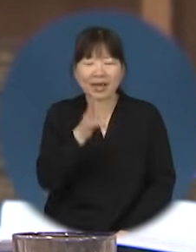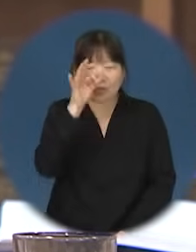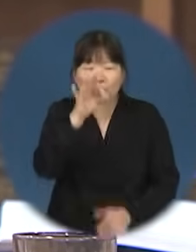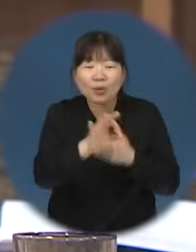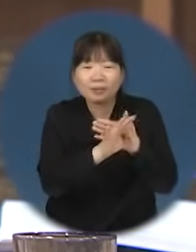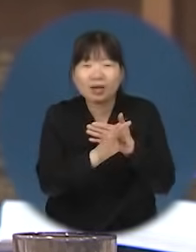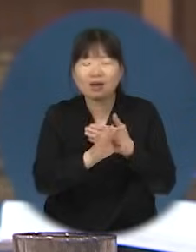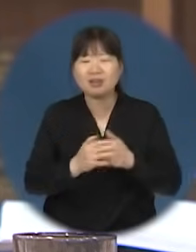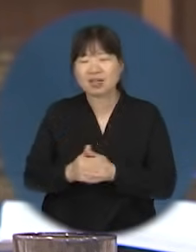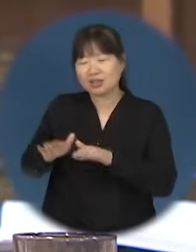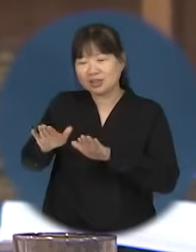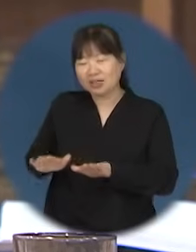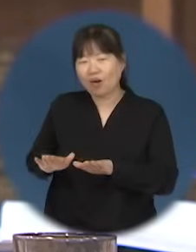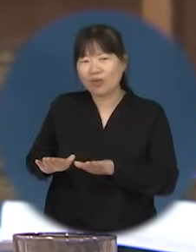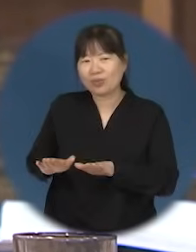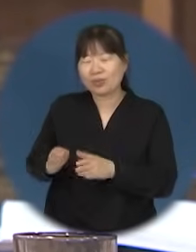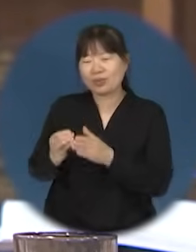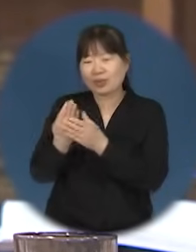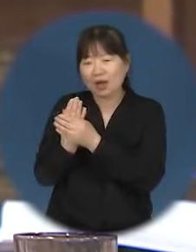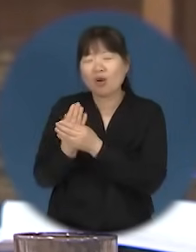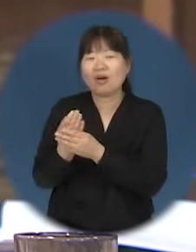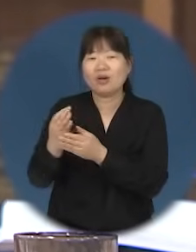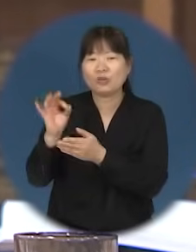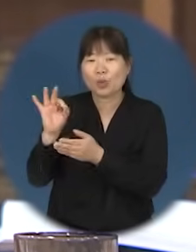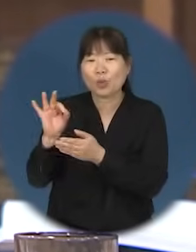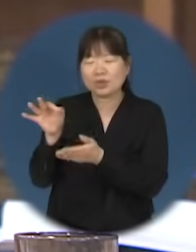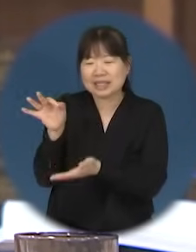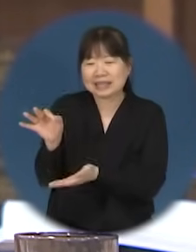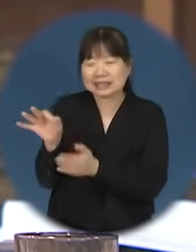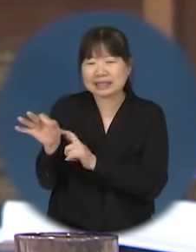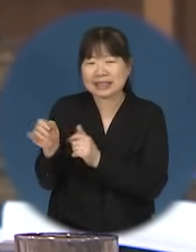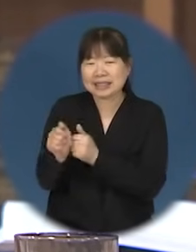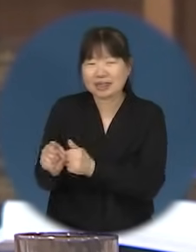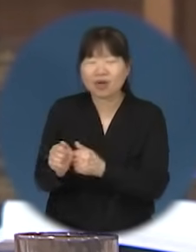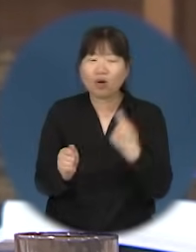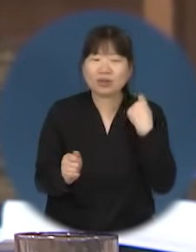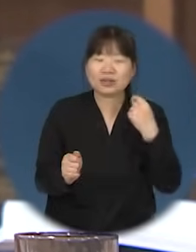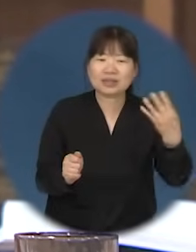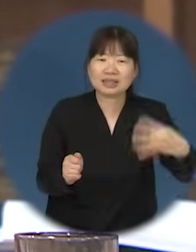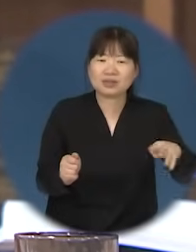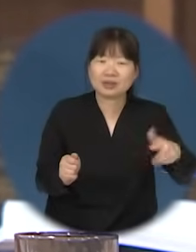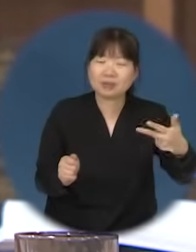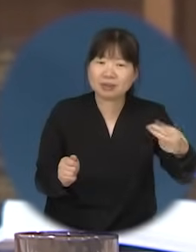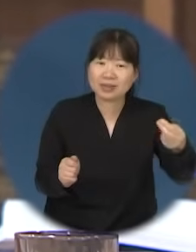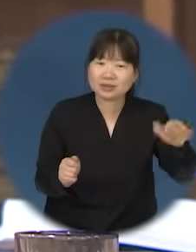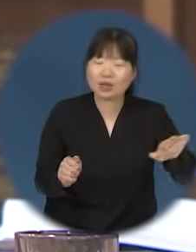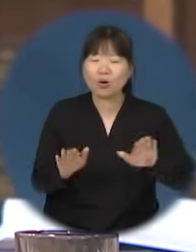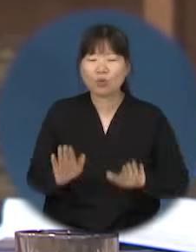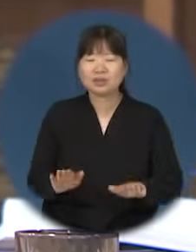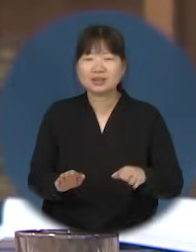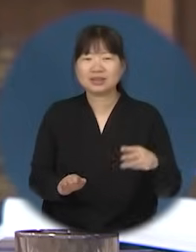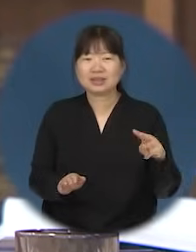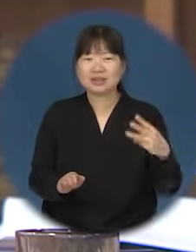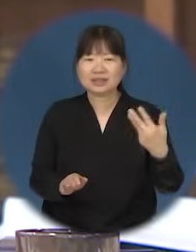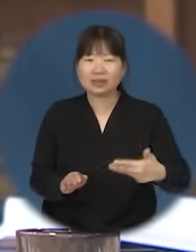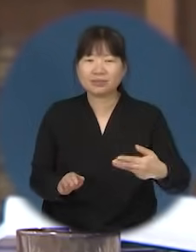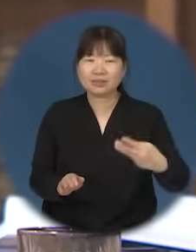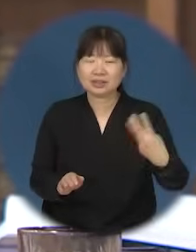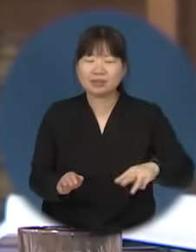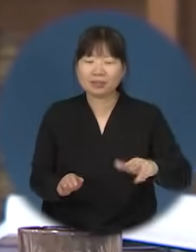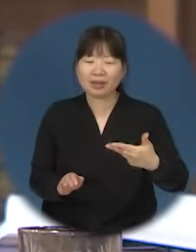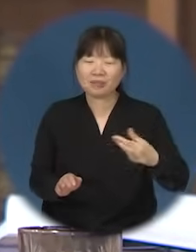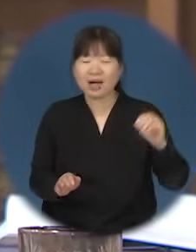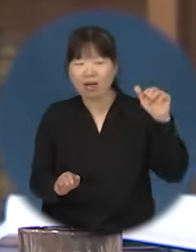현실적인 돈의 가치로 예. 뭐 어제는 4,700만 원이었다가 뭐 오늘은 3,800만 원으로